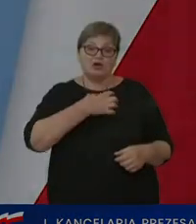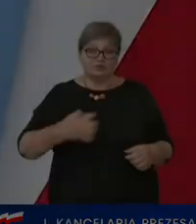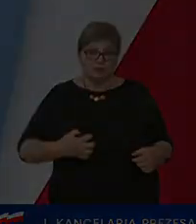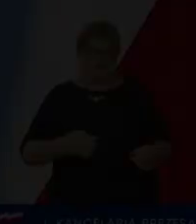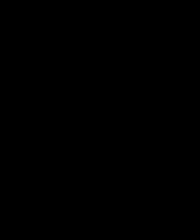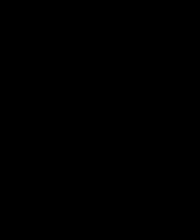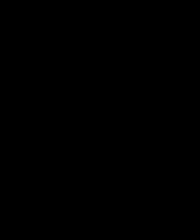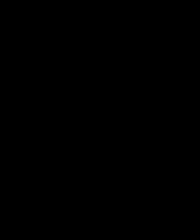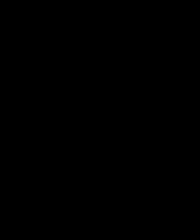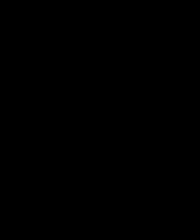funkcjonowanie dziękuję bardzo